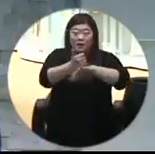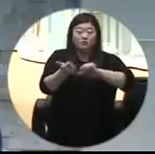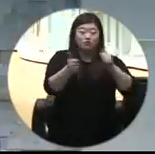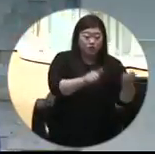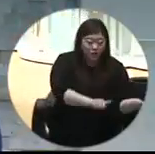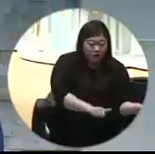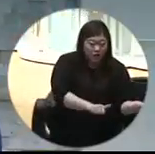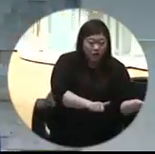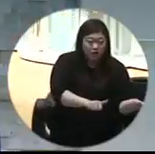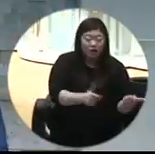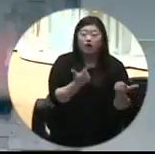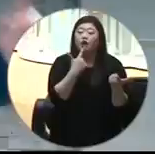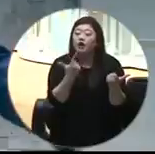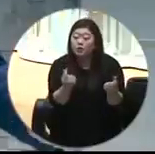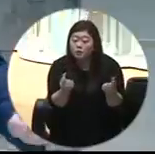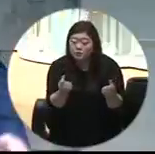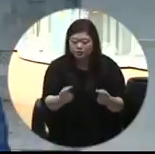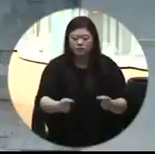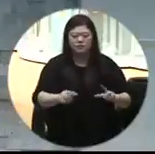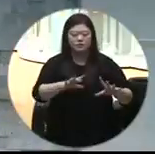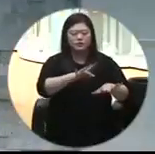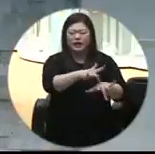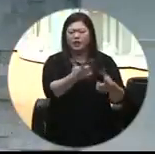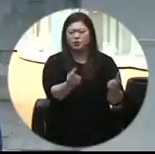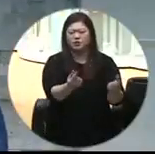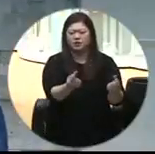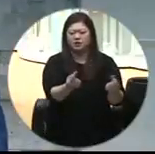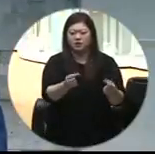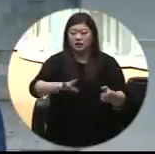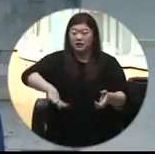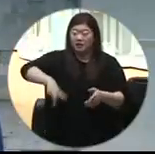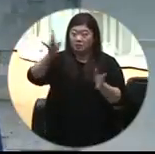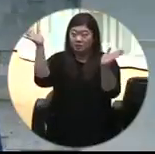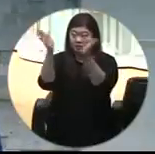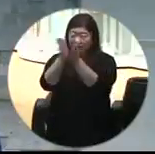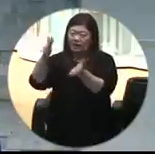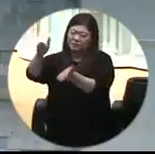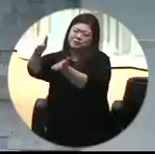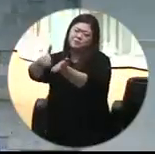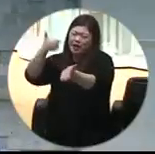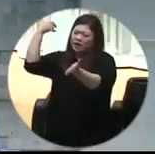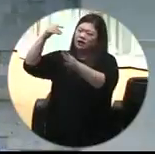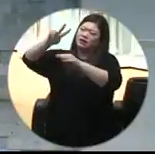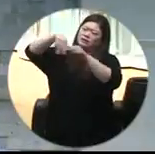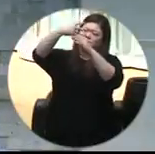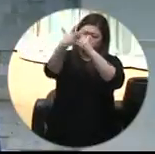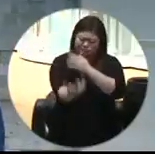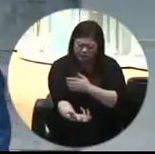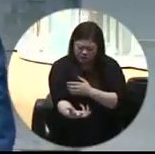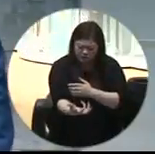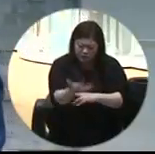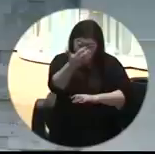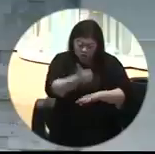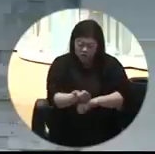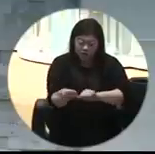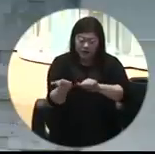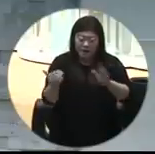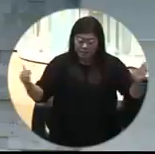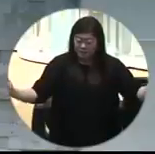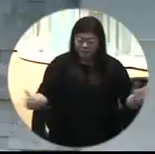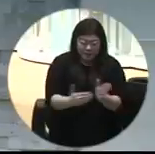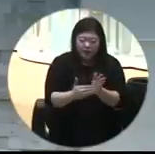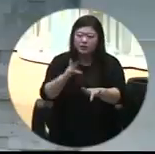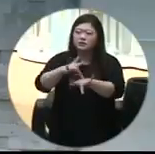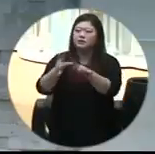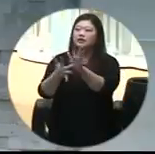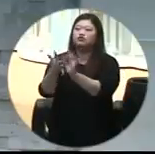천지 창조와 종말이 있다. 창조 종말. 시간이 딱 정해져 있어요. 그때까지만 활동해요. 그래서 오늘 본문에